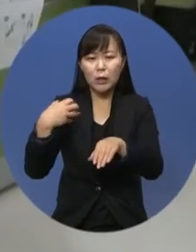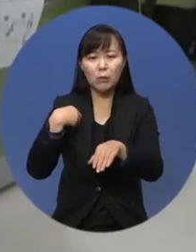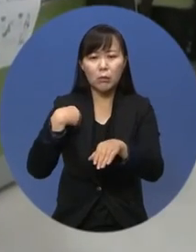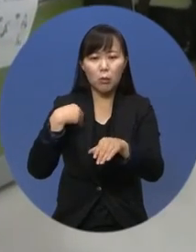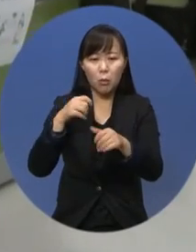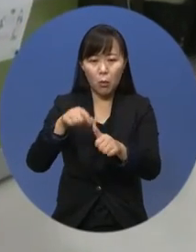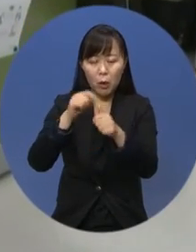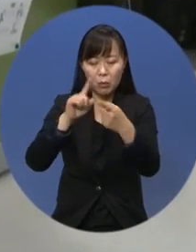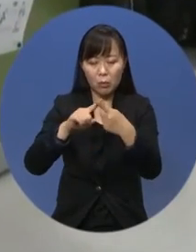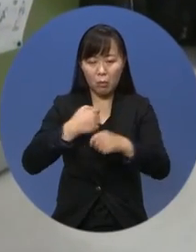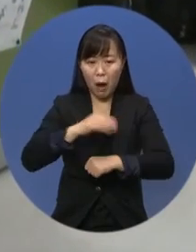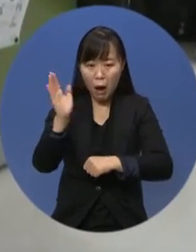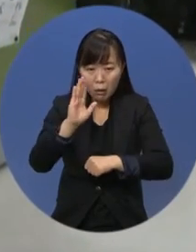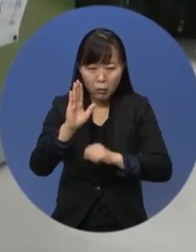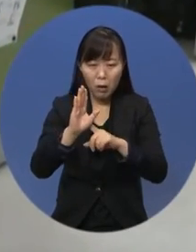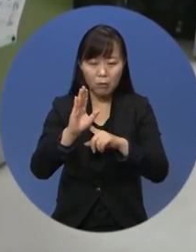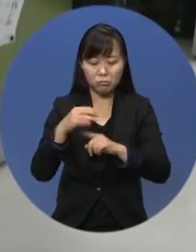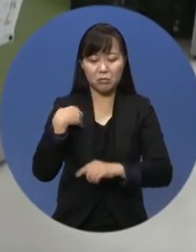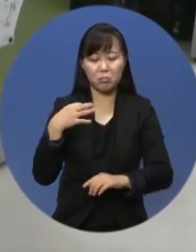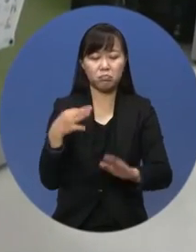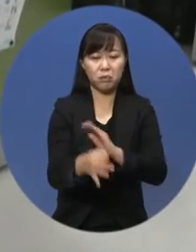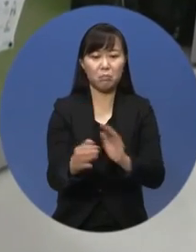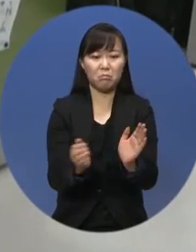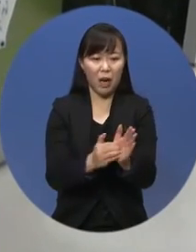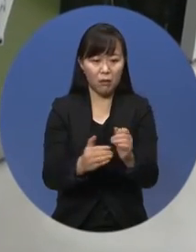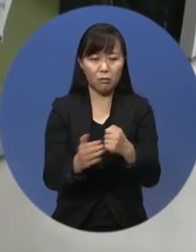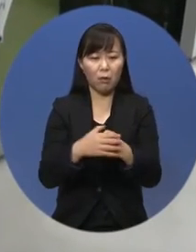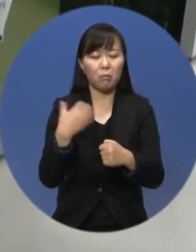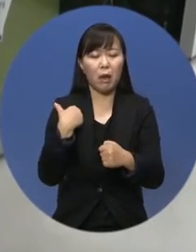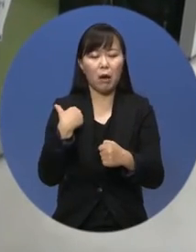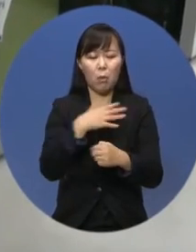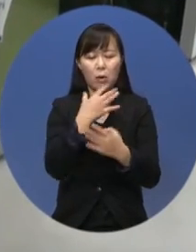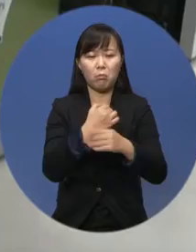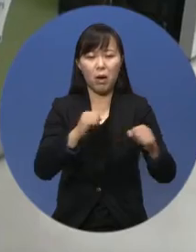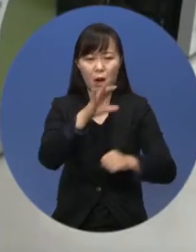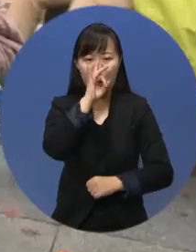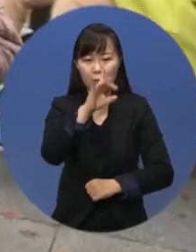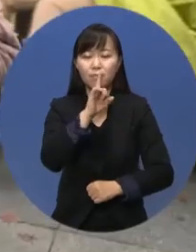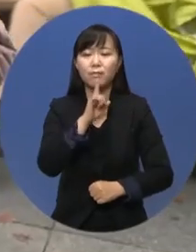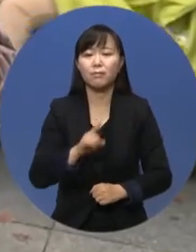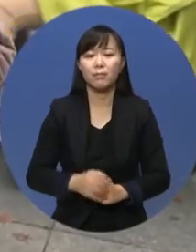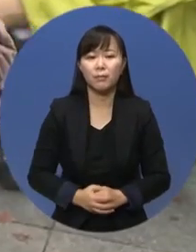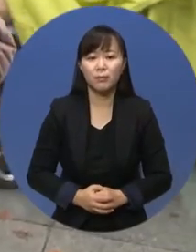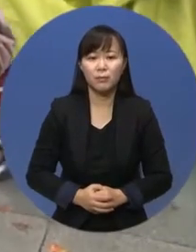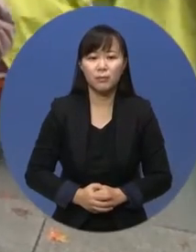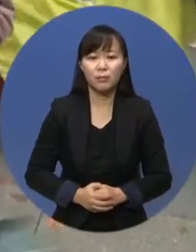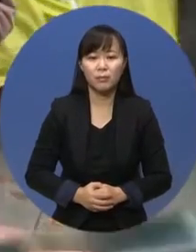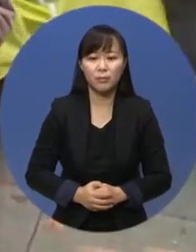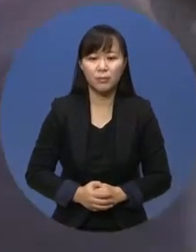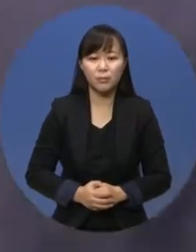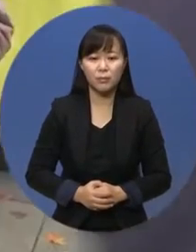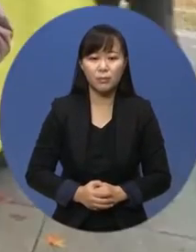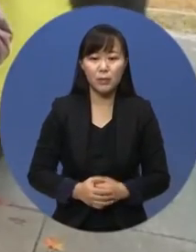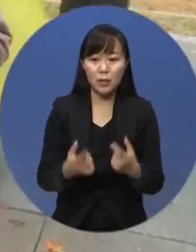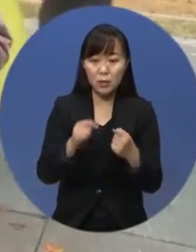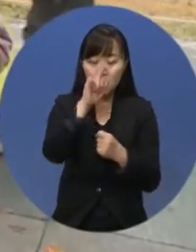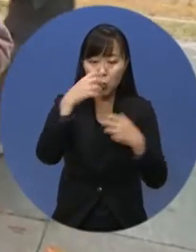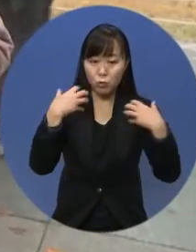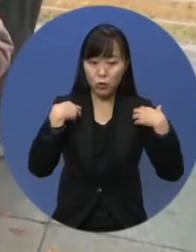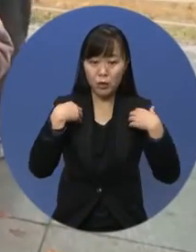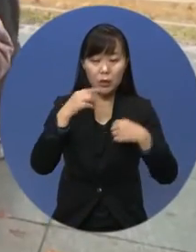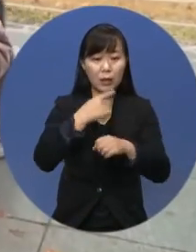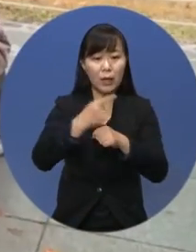준수하지 않고 부담금을 납부했다고 해서 책임을 면할 수는 없다고 지적하고 있습니다. 정부는